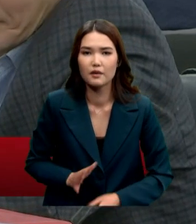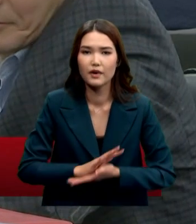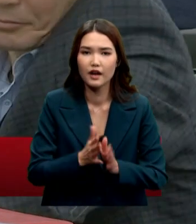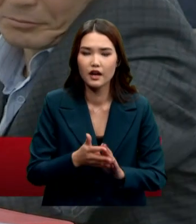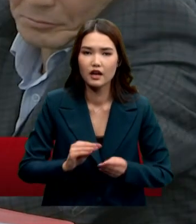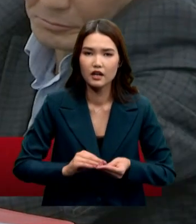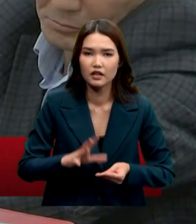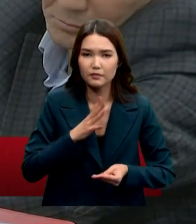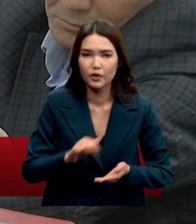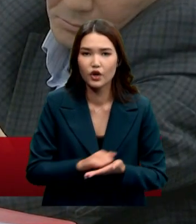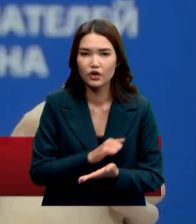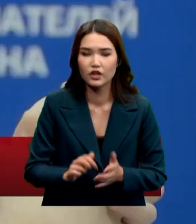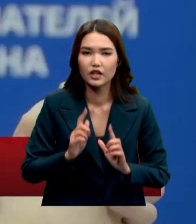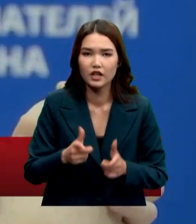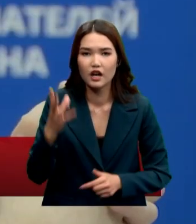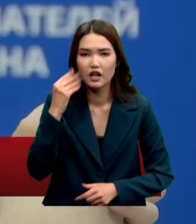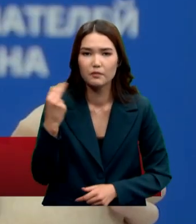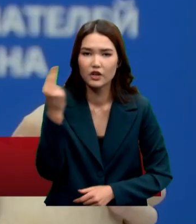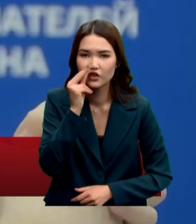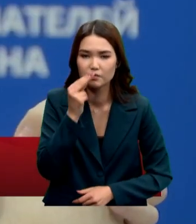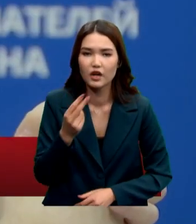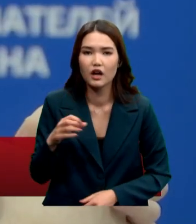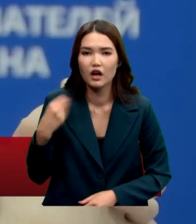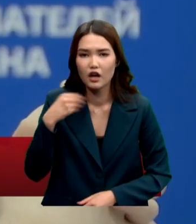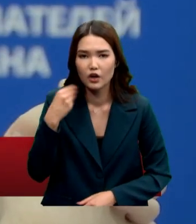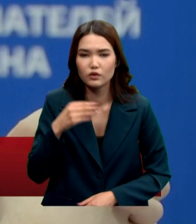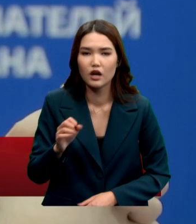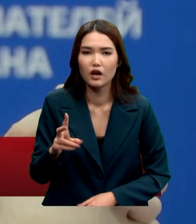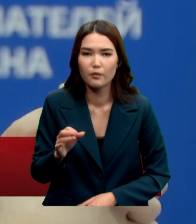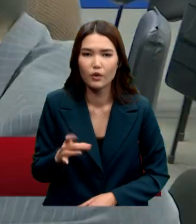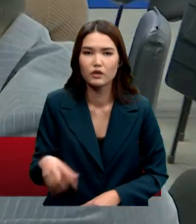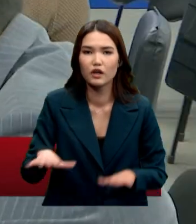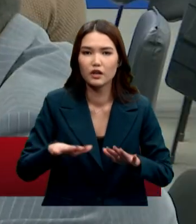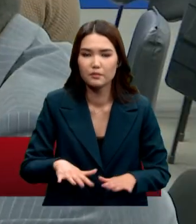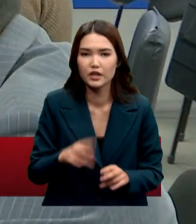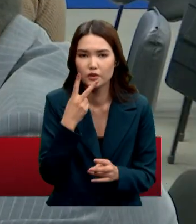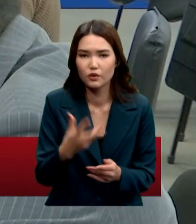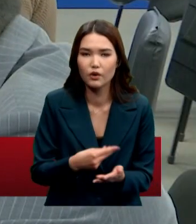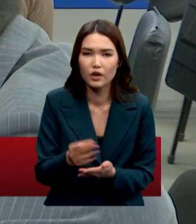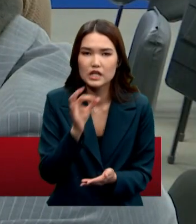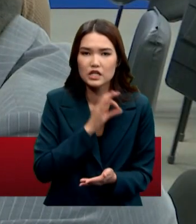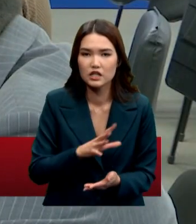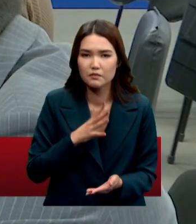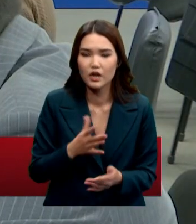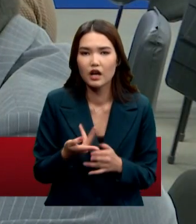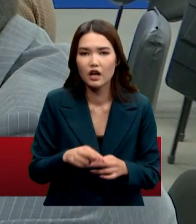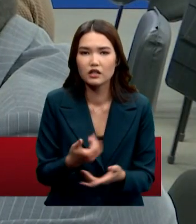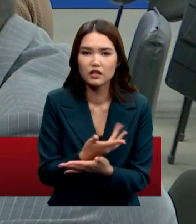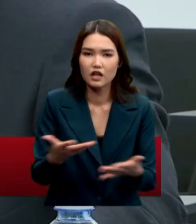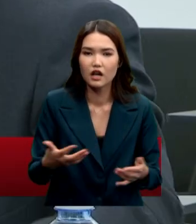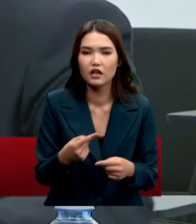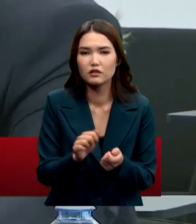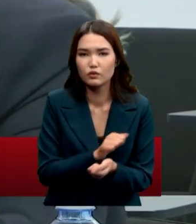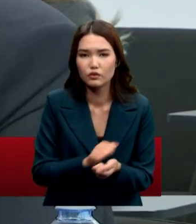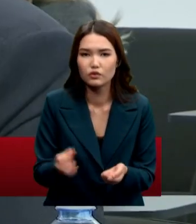отырған. Құжатқа сәйкес Алматы, Шымкент, Ақтөбе мен Астанадағы жабдықтарға қолдау көрсету керек болған. Тек арты үлкен дауға ұласты. Тоқ